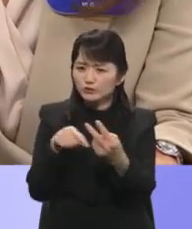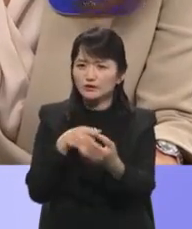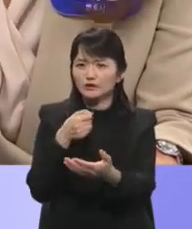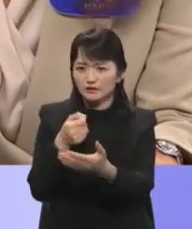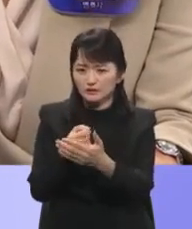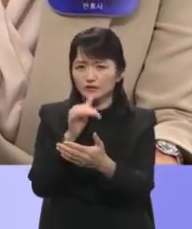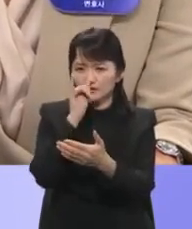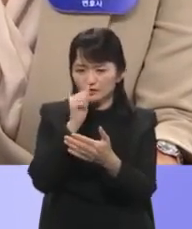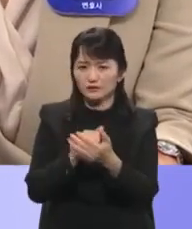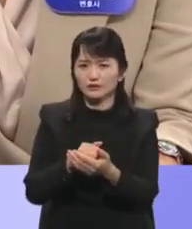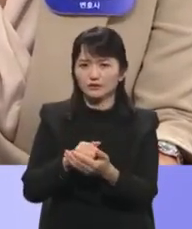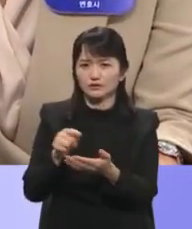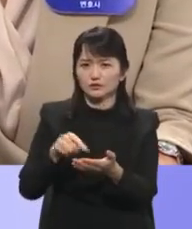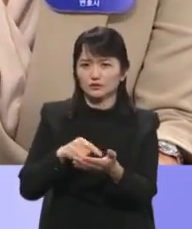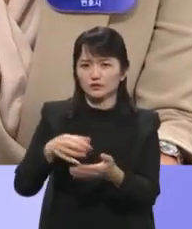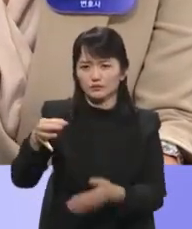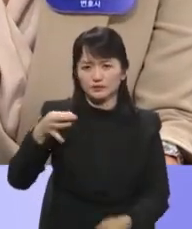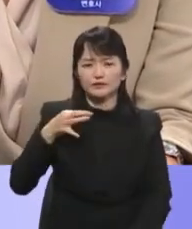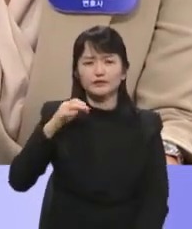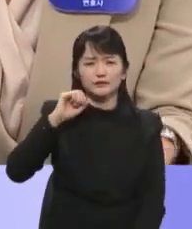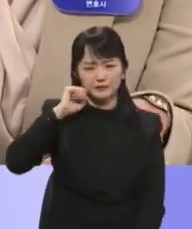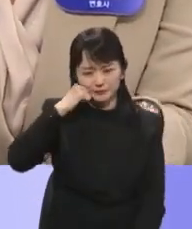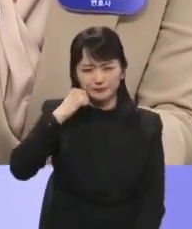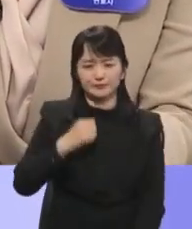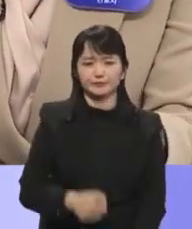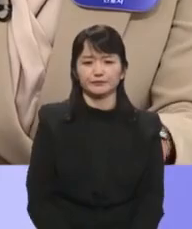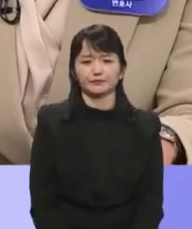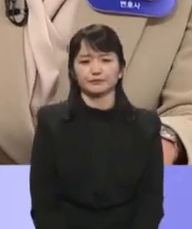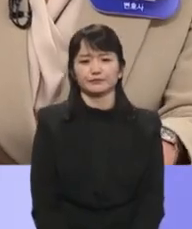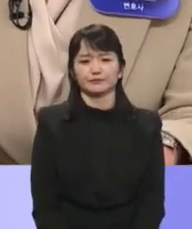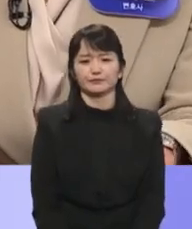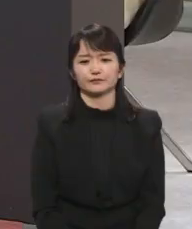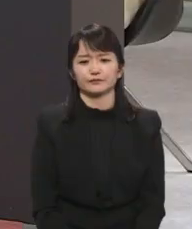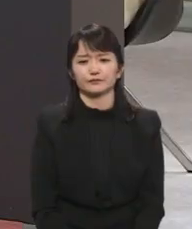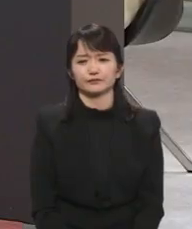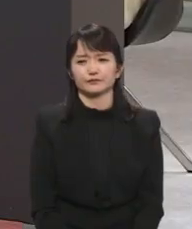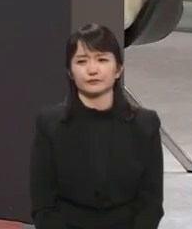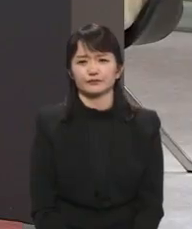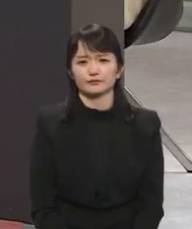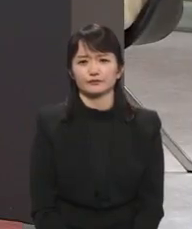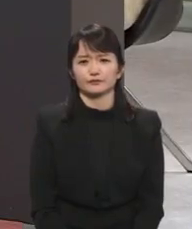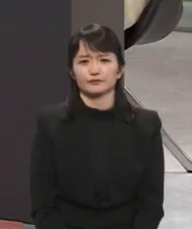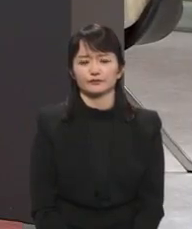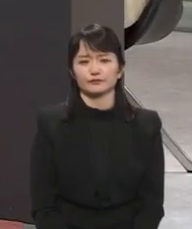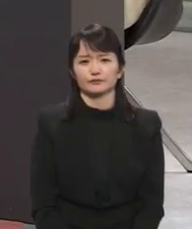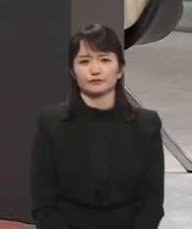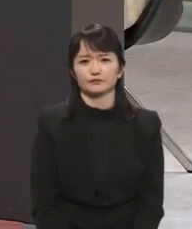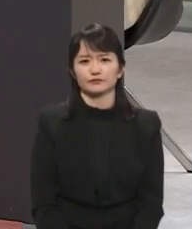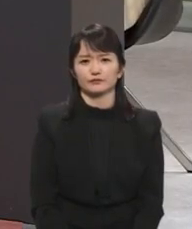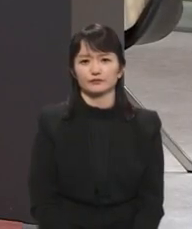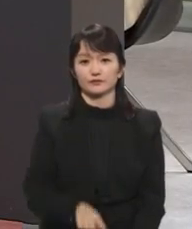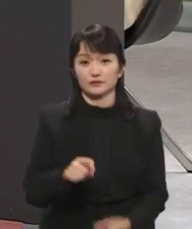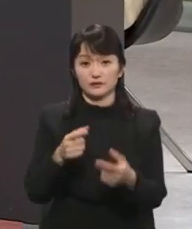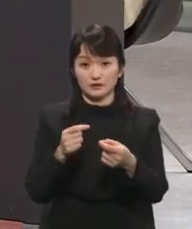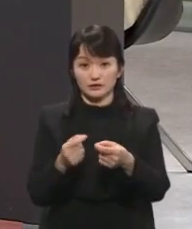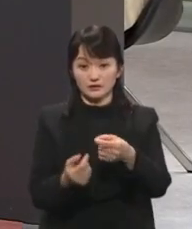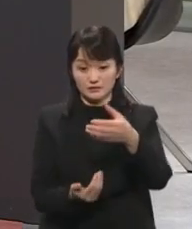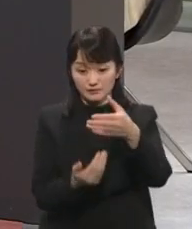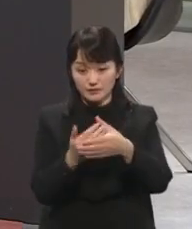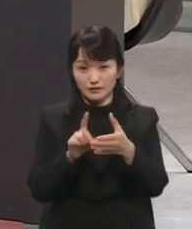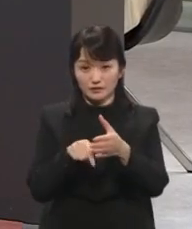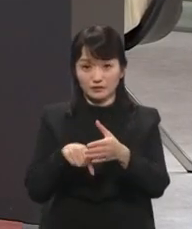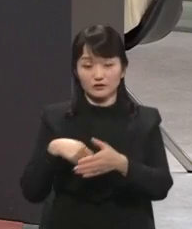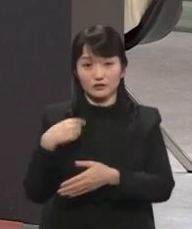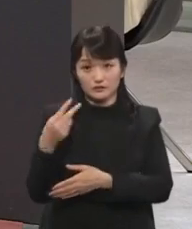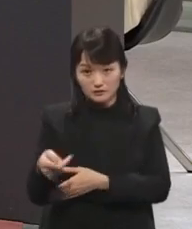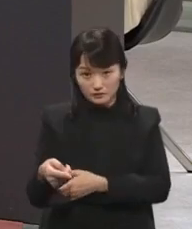회상을 받기가 쉽지 않은 것이 현실입니다 아 알겠습니다 아 이게 어쨌든 이런 사고가 발생하면 2차 사고가 발생할 수 있기